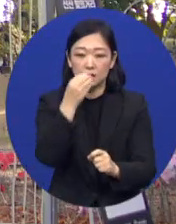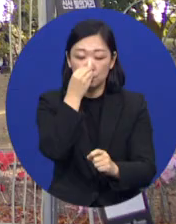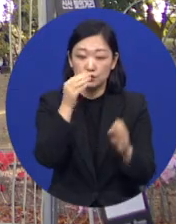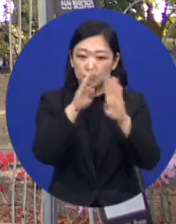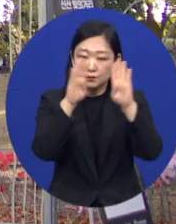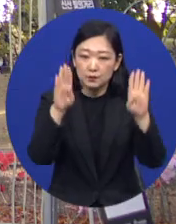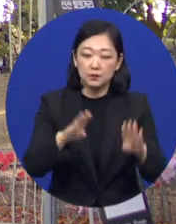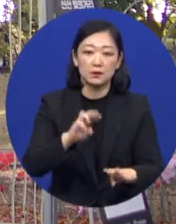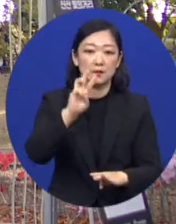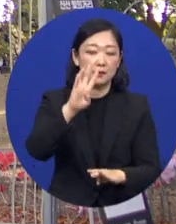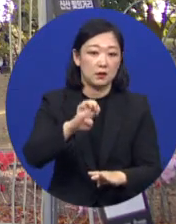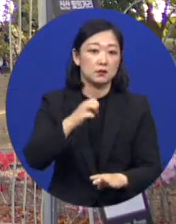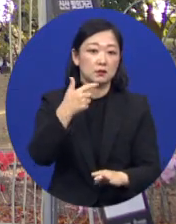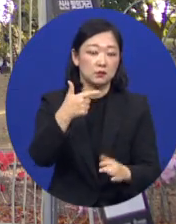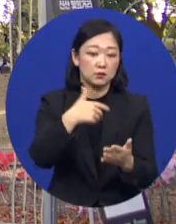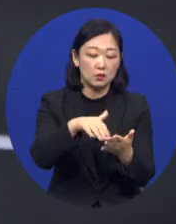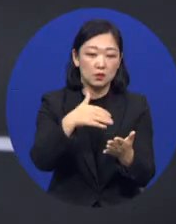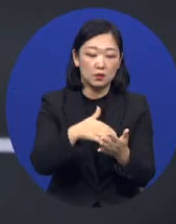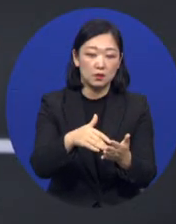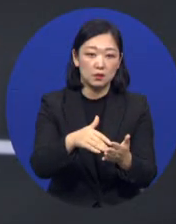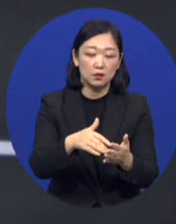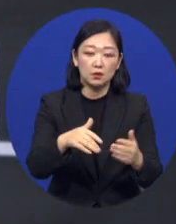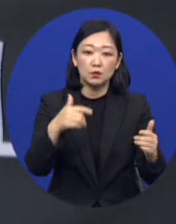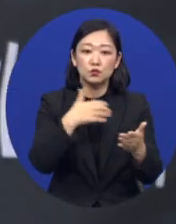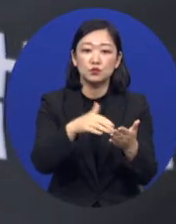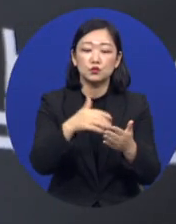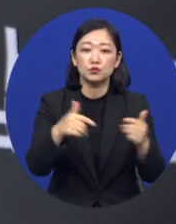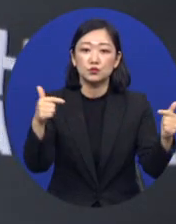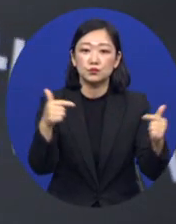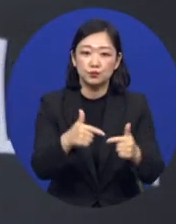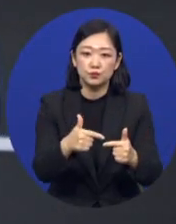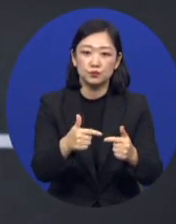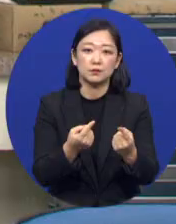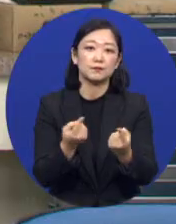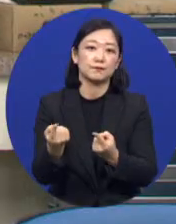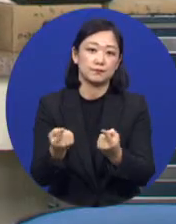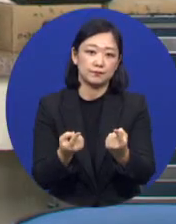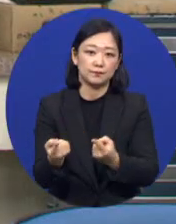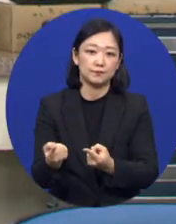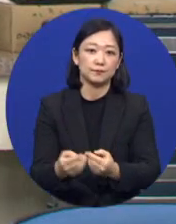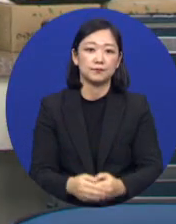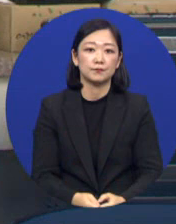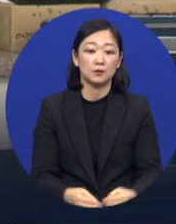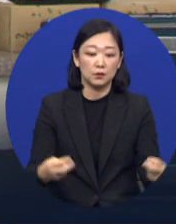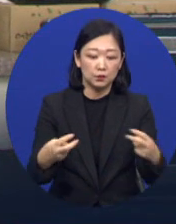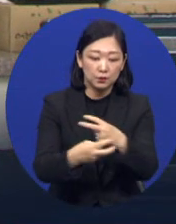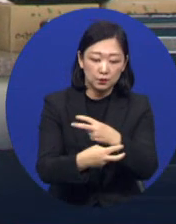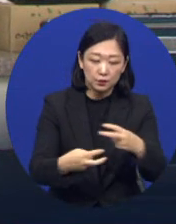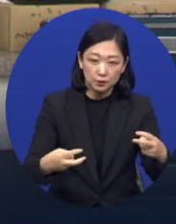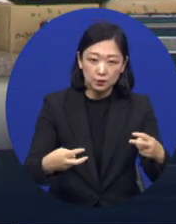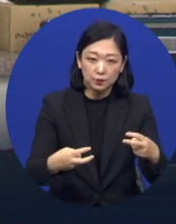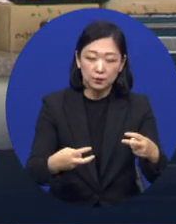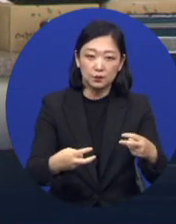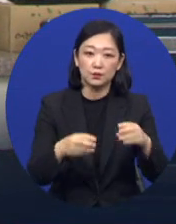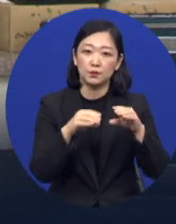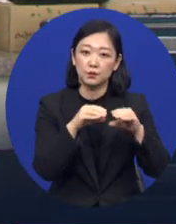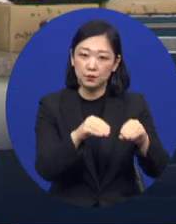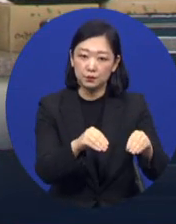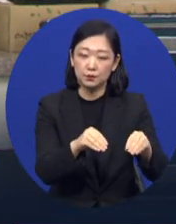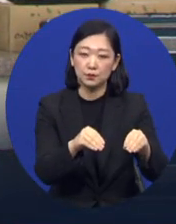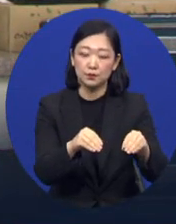박람회 등 46건은 참석 인원과 일정을 축소했습니다. 네, 교통 통제